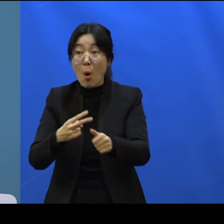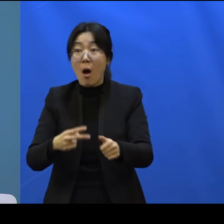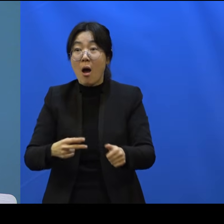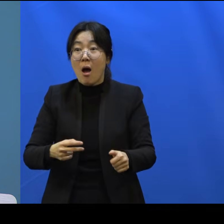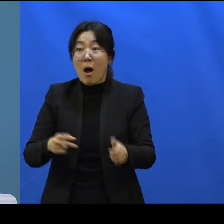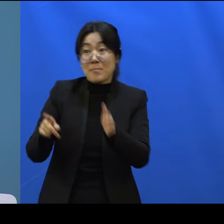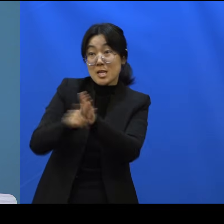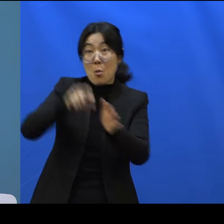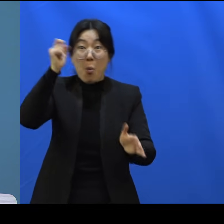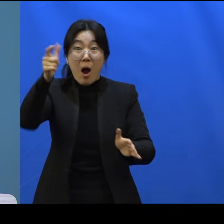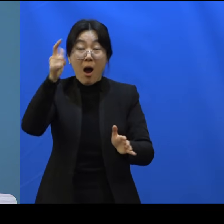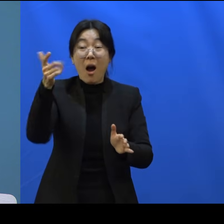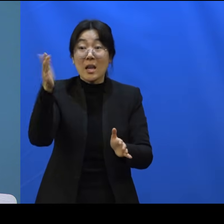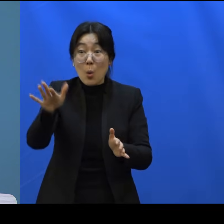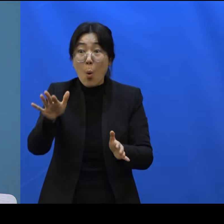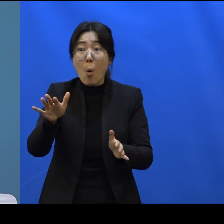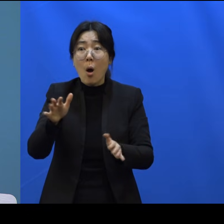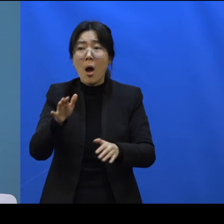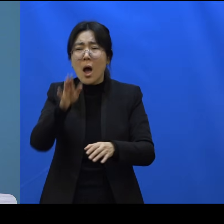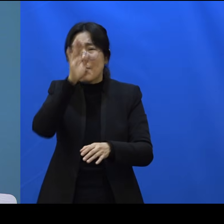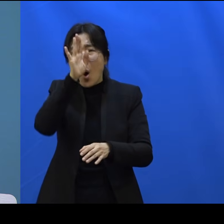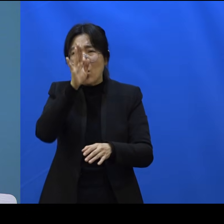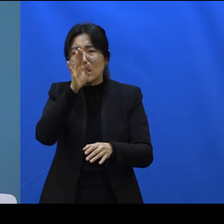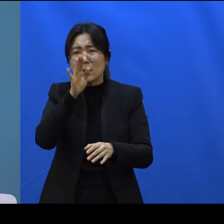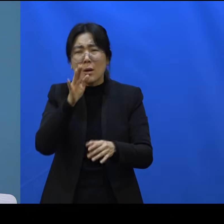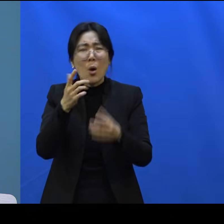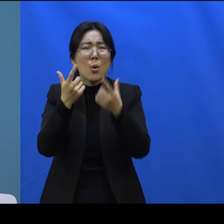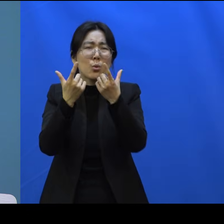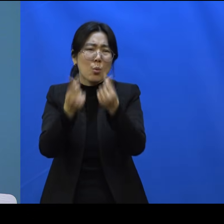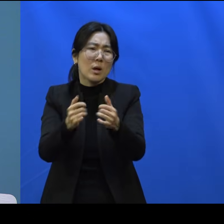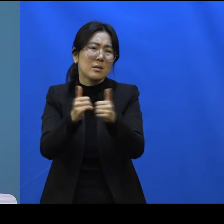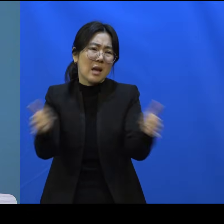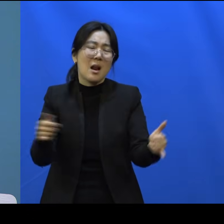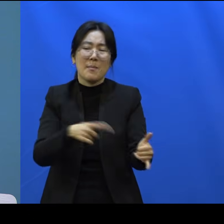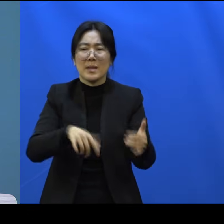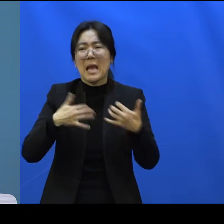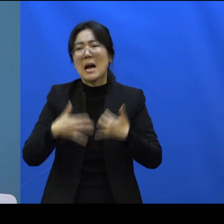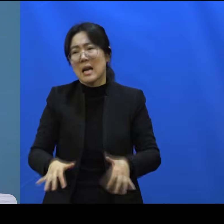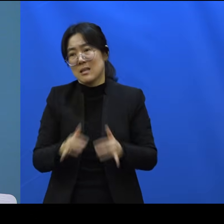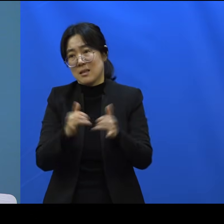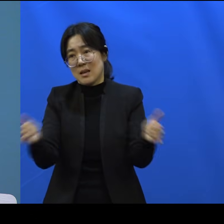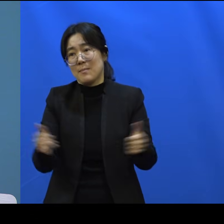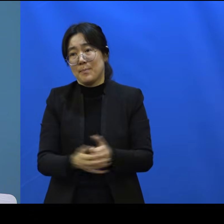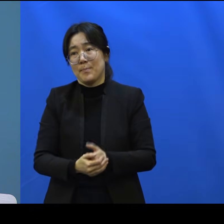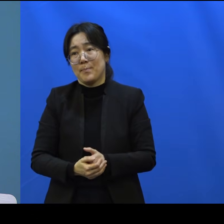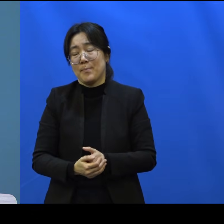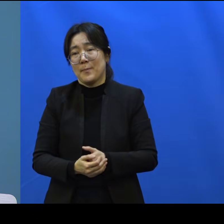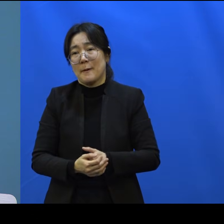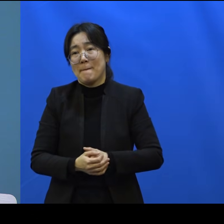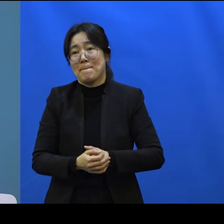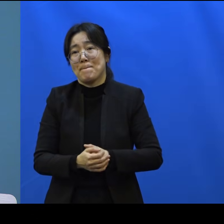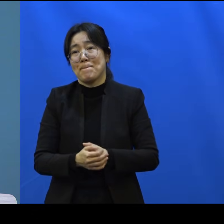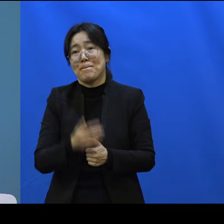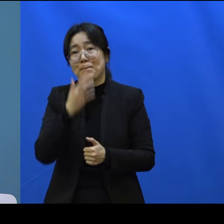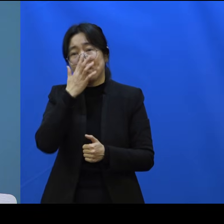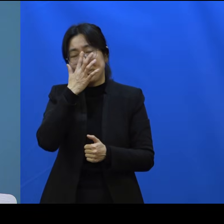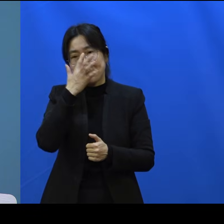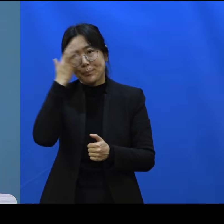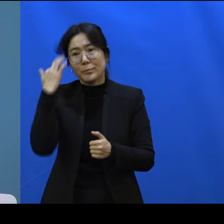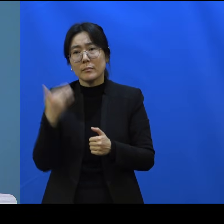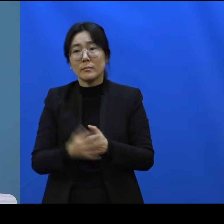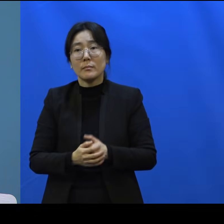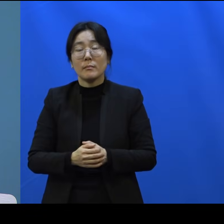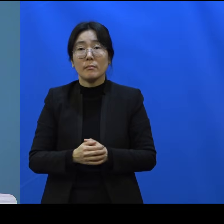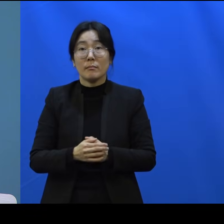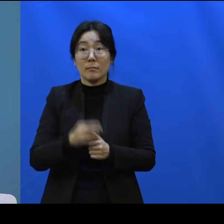그가 인간적으로 감당이 안 될 정도였다는 거예요. 내외적인 시련과 고통이 밀고 들어왔어요.